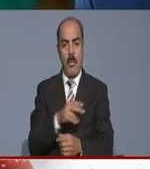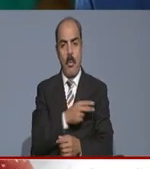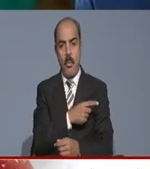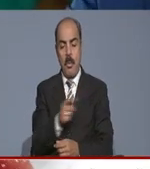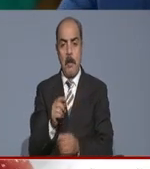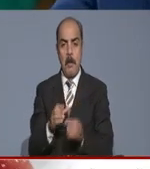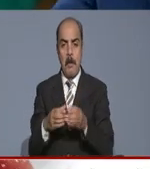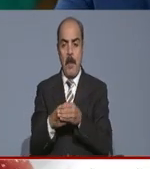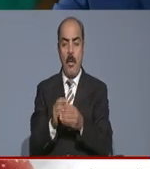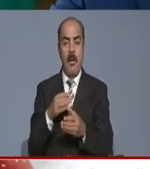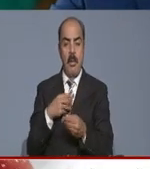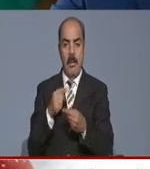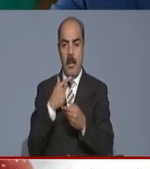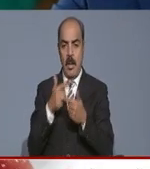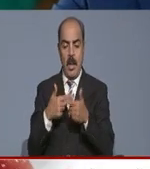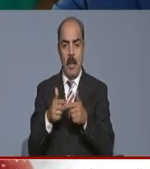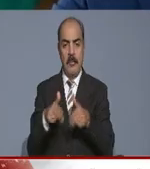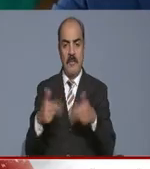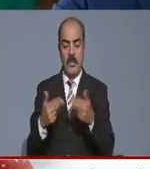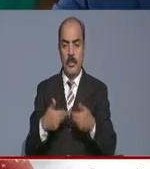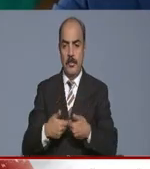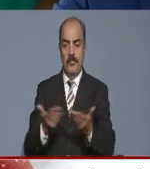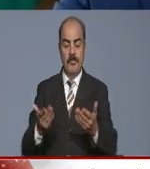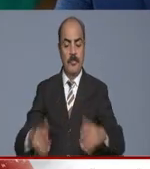البريكس، وكذلك